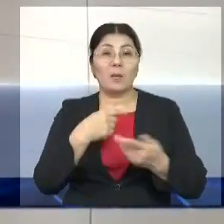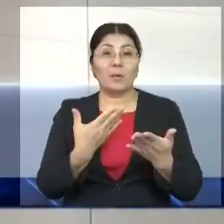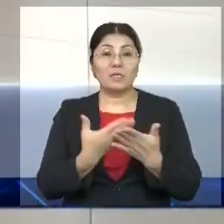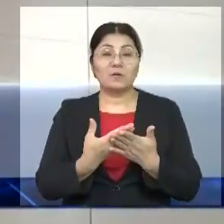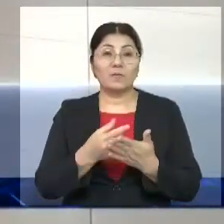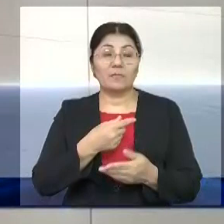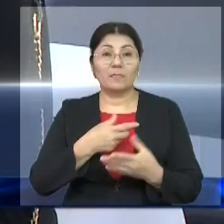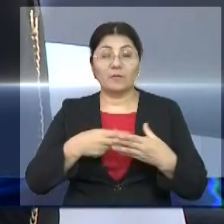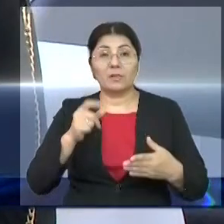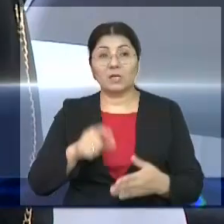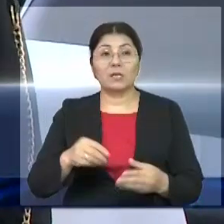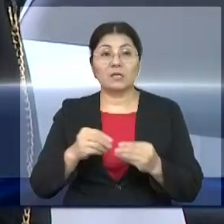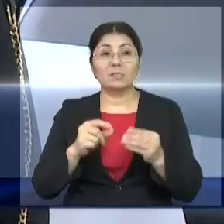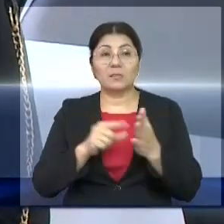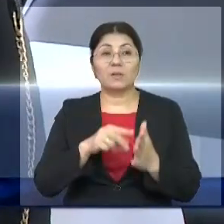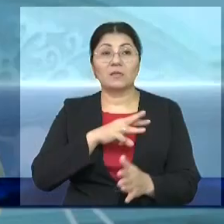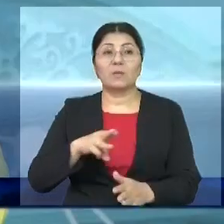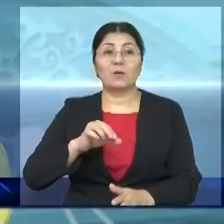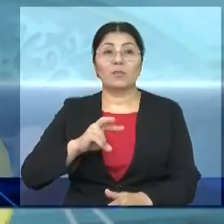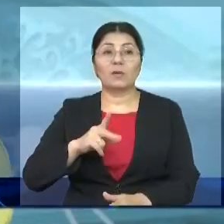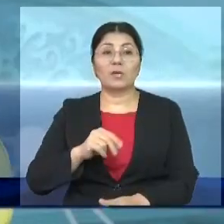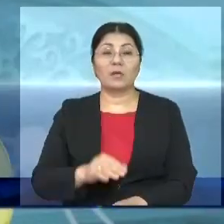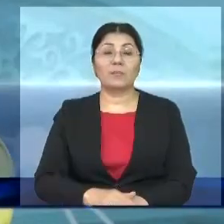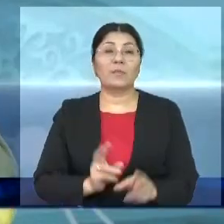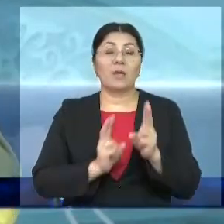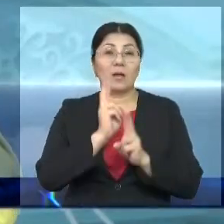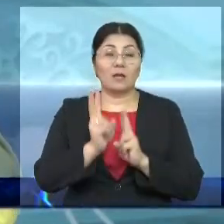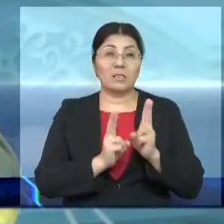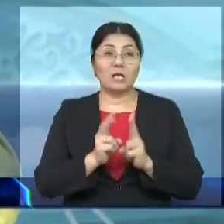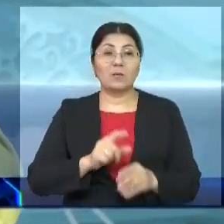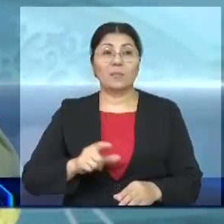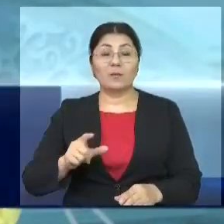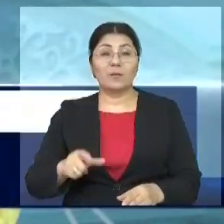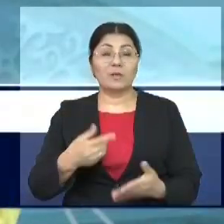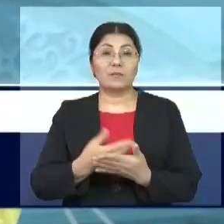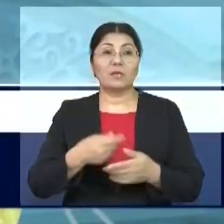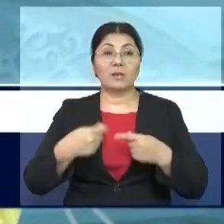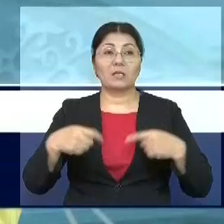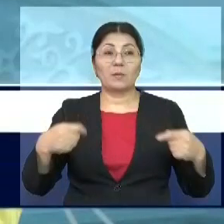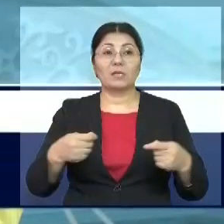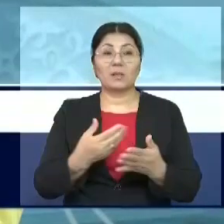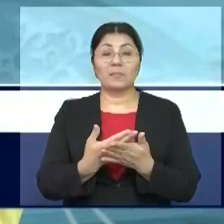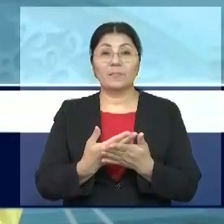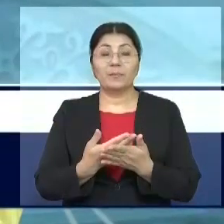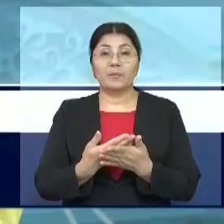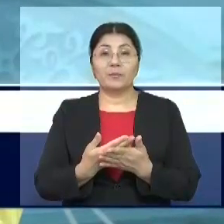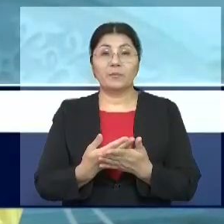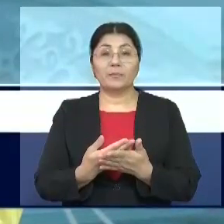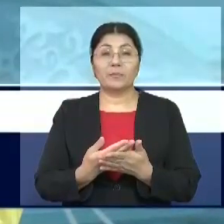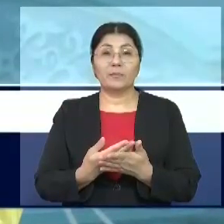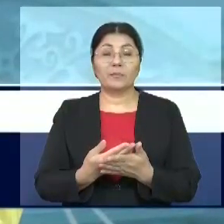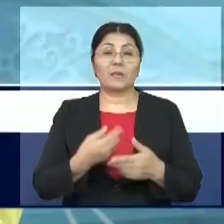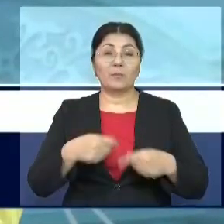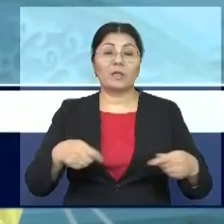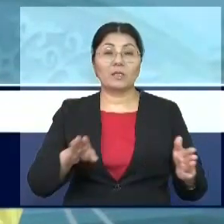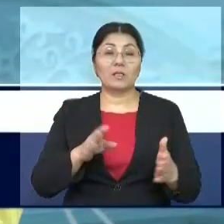сумму почти 17 миллионов тенге. Жалобы потребителей в сфере розничной торговли в основном носят следующего характера. Продажа